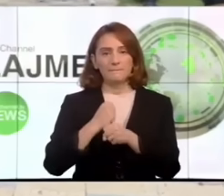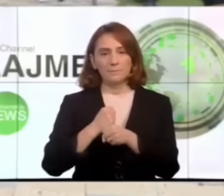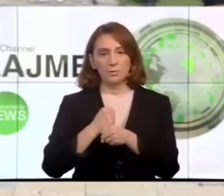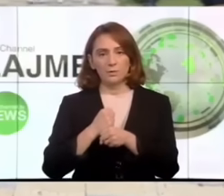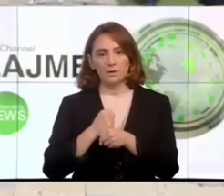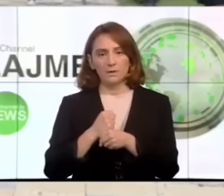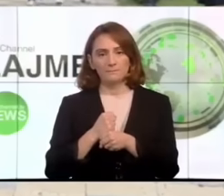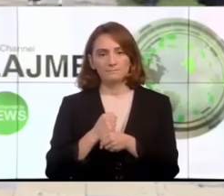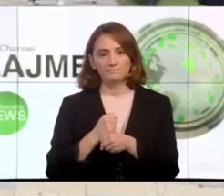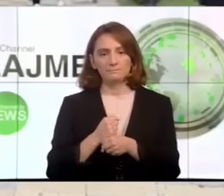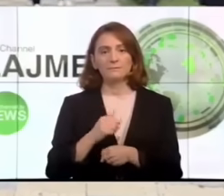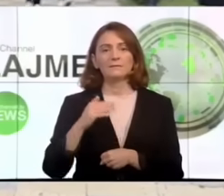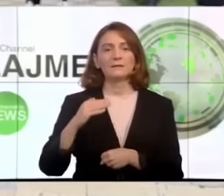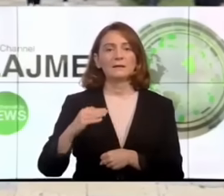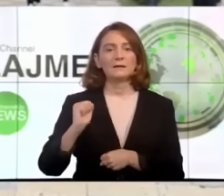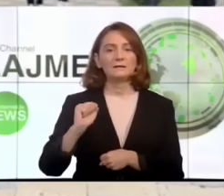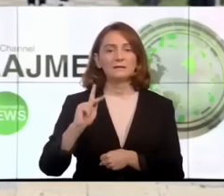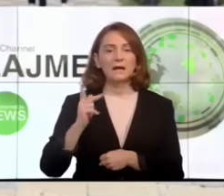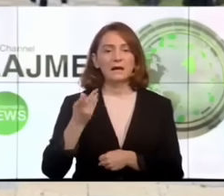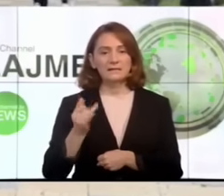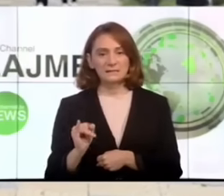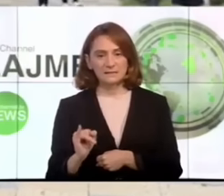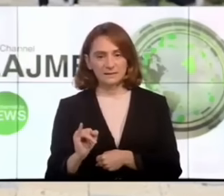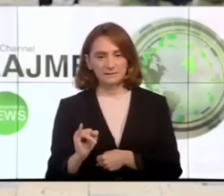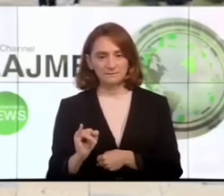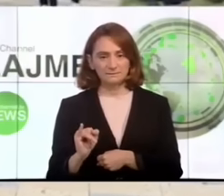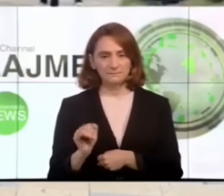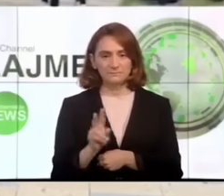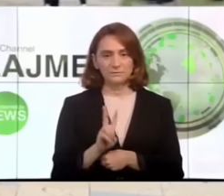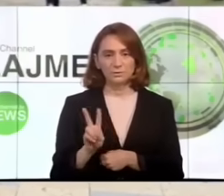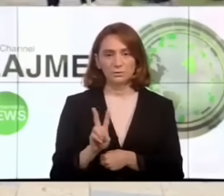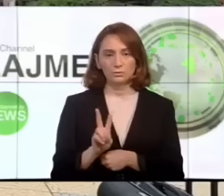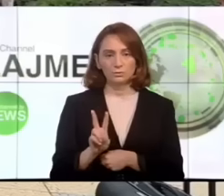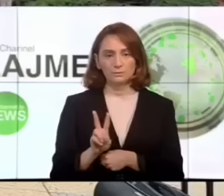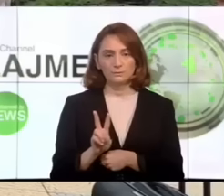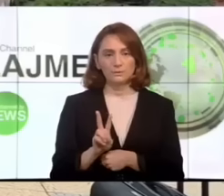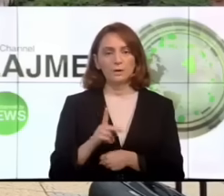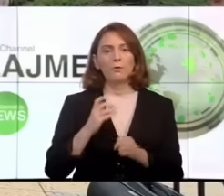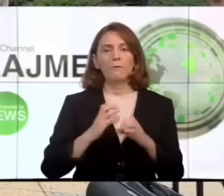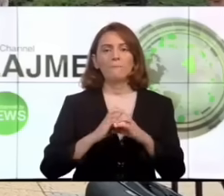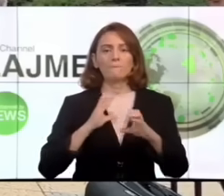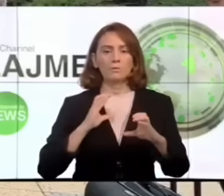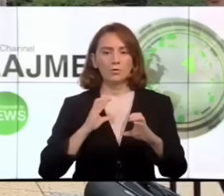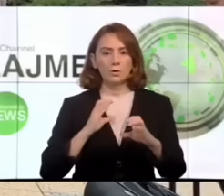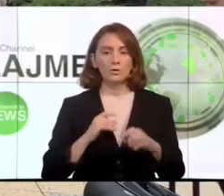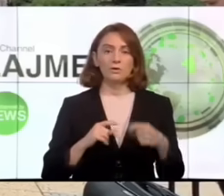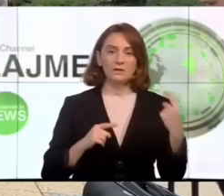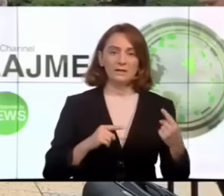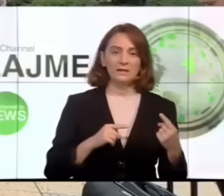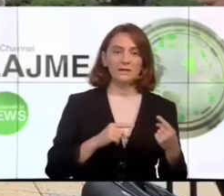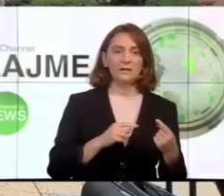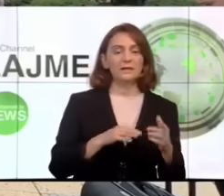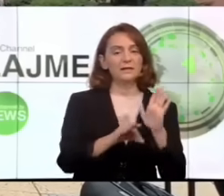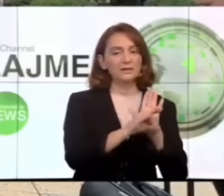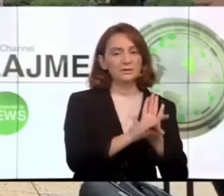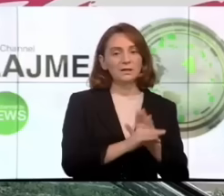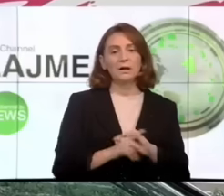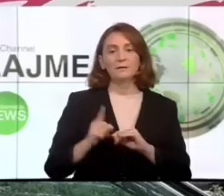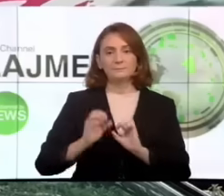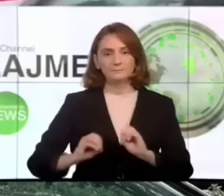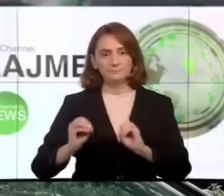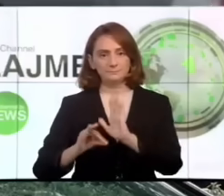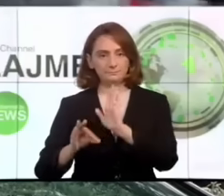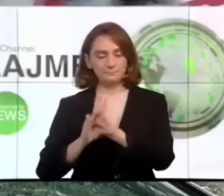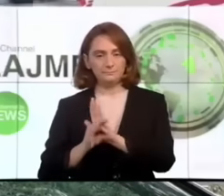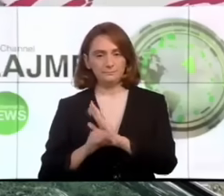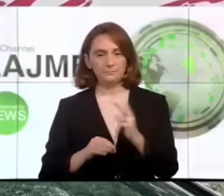burg. Gjithçka nisi pas një debati mes dy drejtuesve të furgonëve për një pasager. Përplasja verbale e